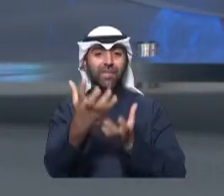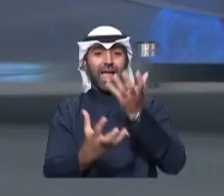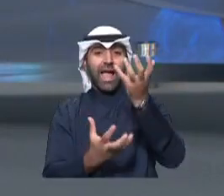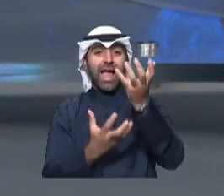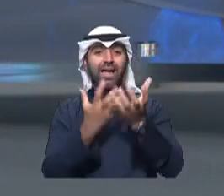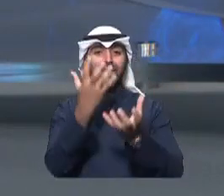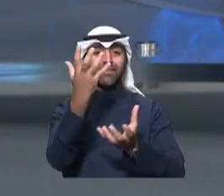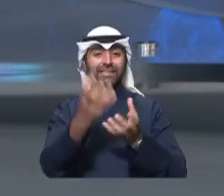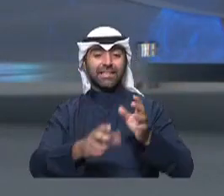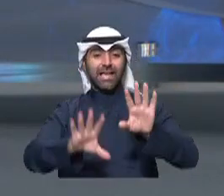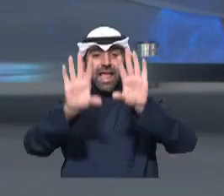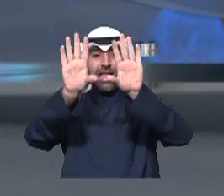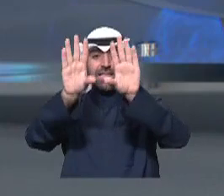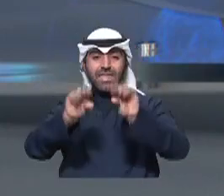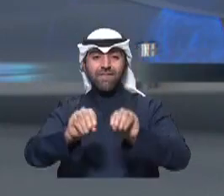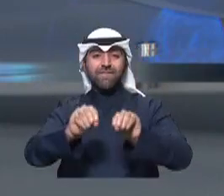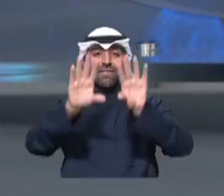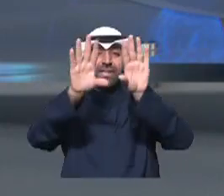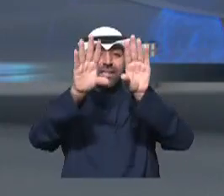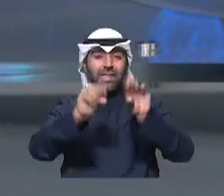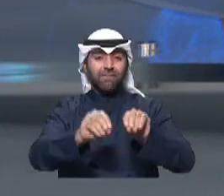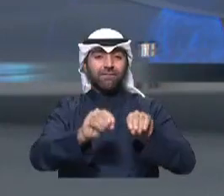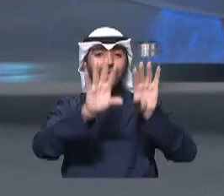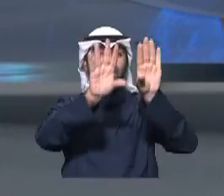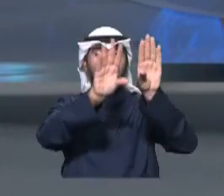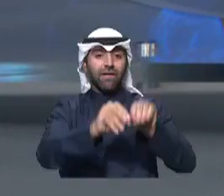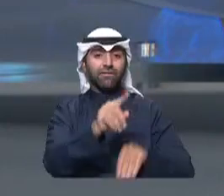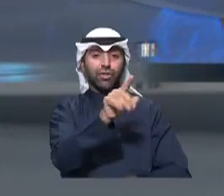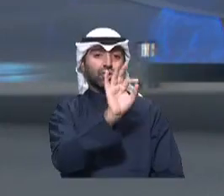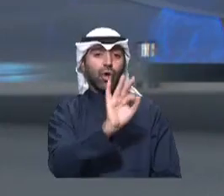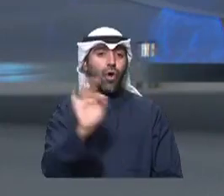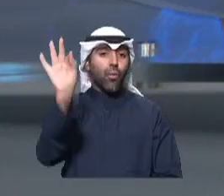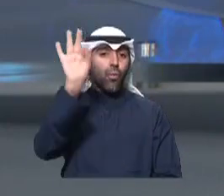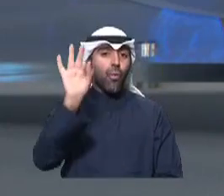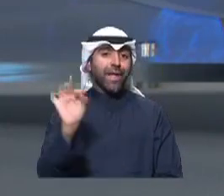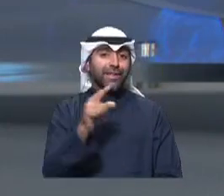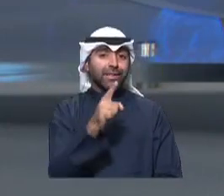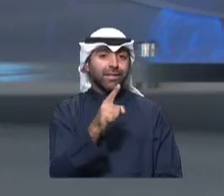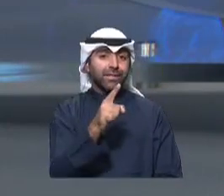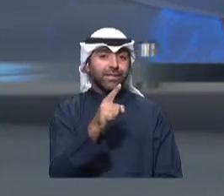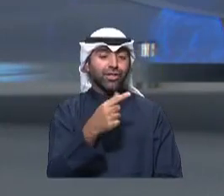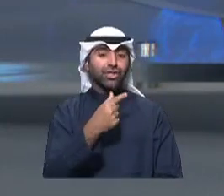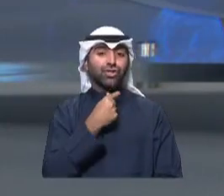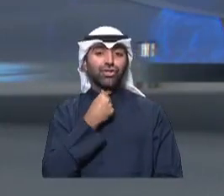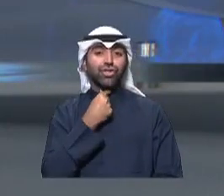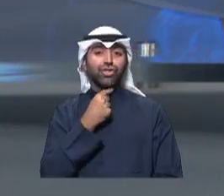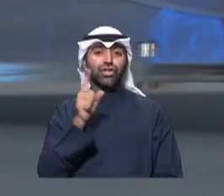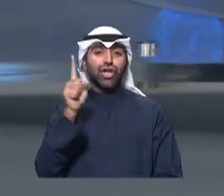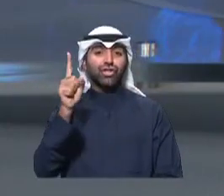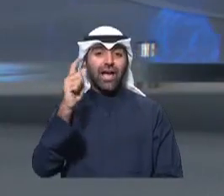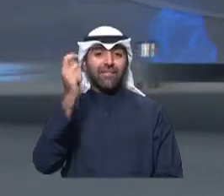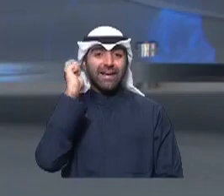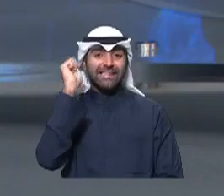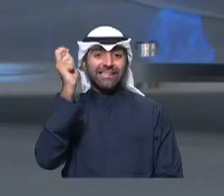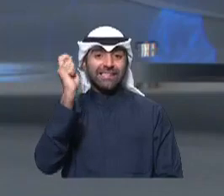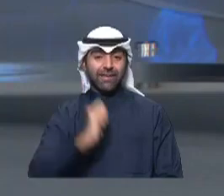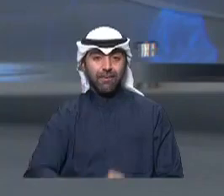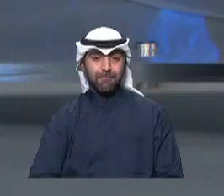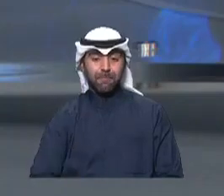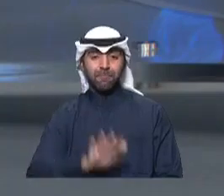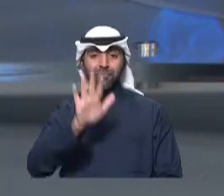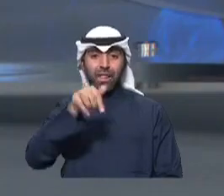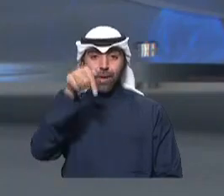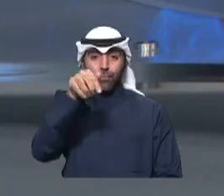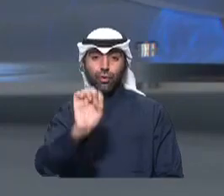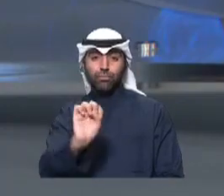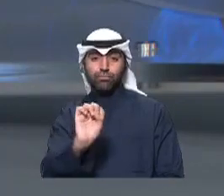5 مراكز إطفاء هرعت للتعامل مع الحريق وسيطرت عليه بعد حوالي 4 ساعات من عملية المكافحة. وكشف نائب